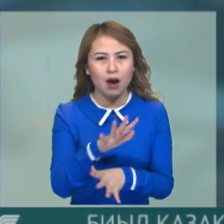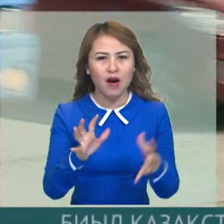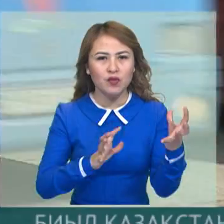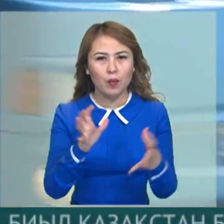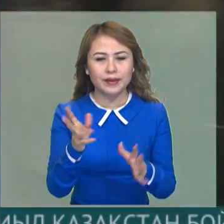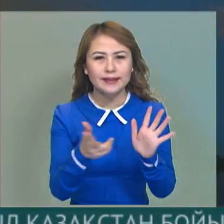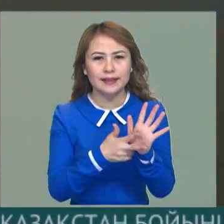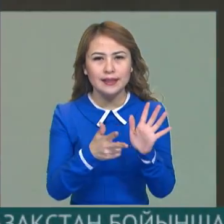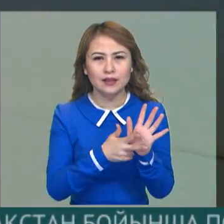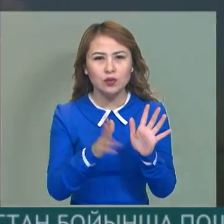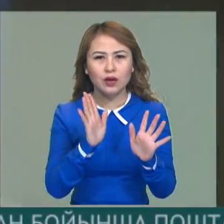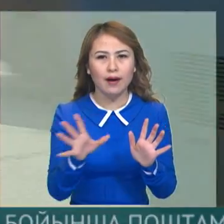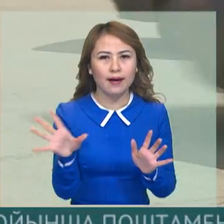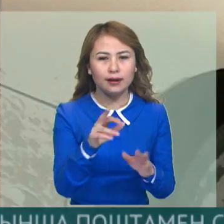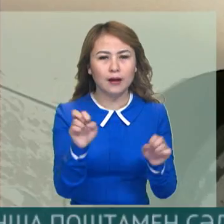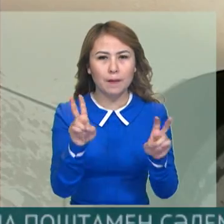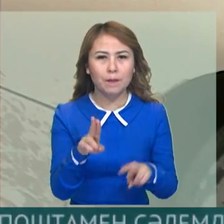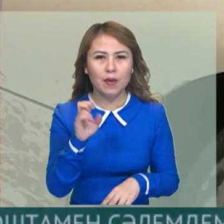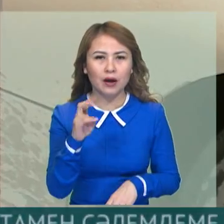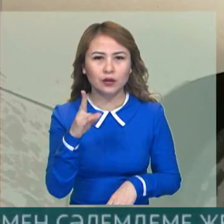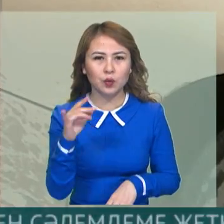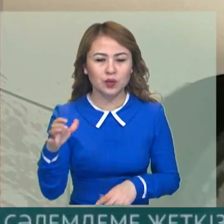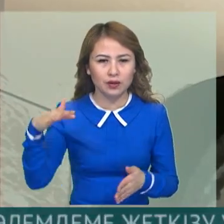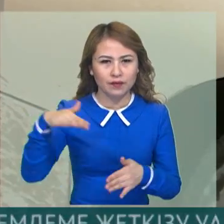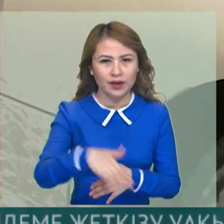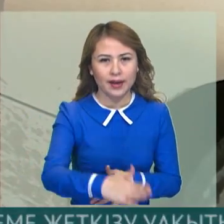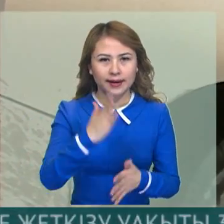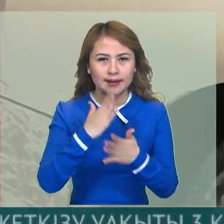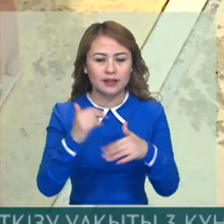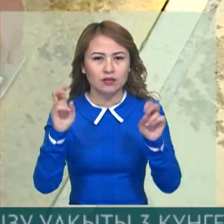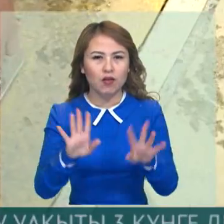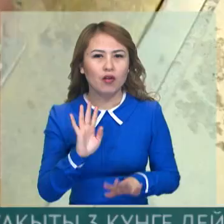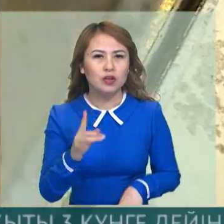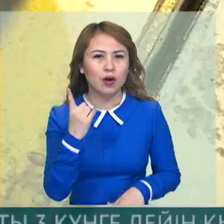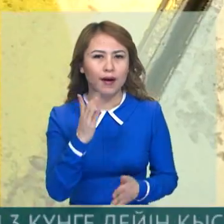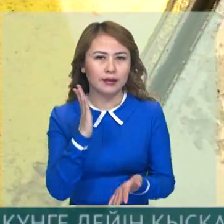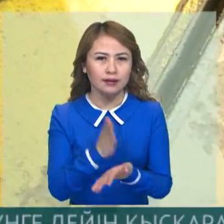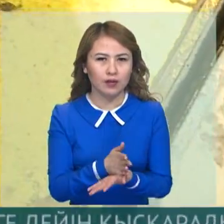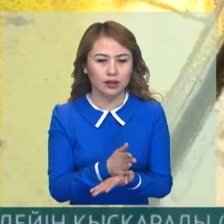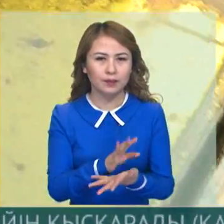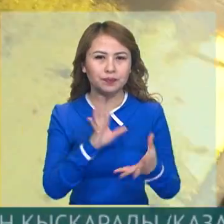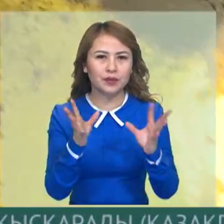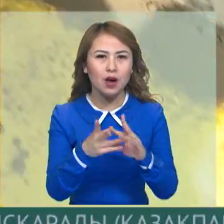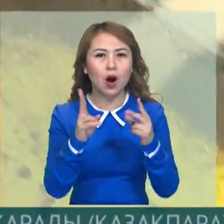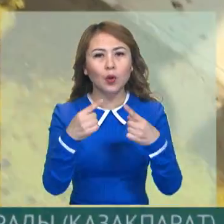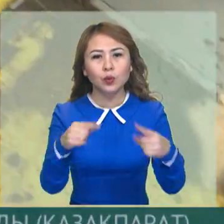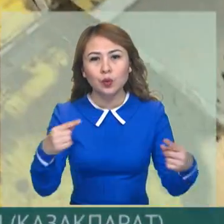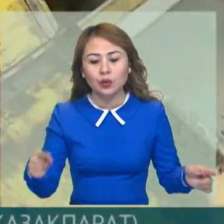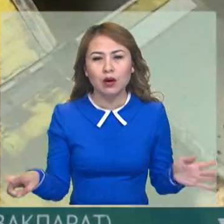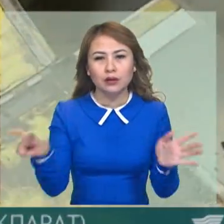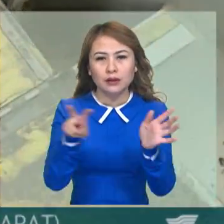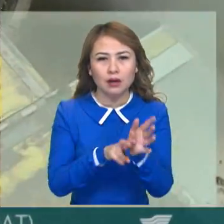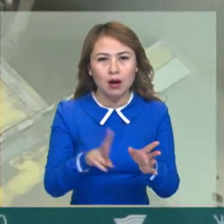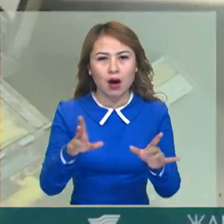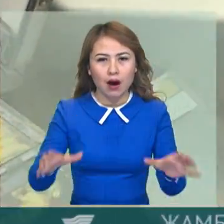жүретін автобустардың тек 8-інде ғана арнайы пандус бар. Олардың өзі тек бір бағытта ғана қозғалады. Ал өзгелеріне міну